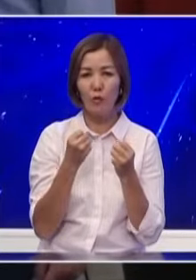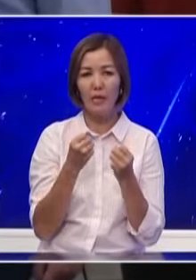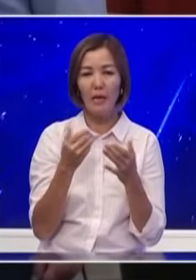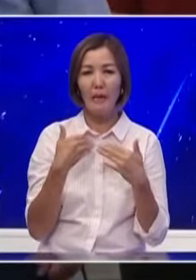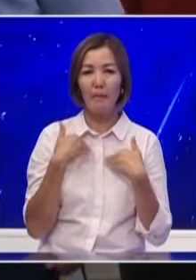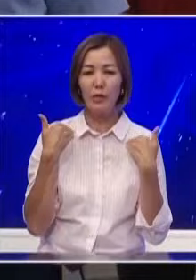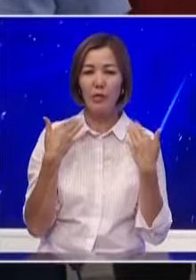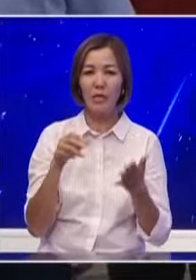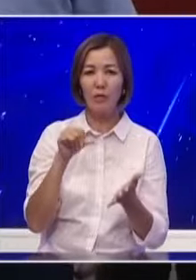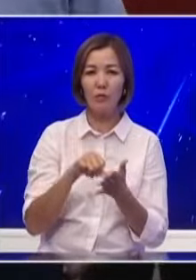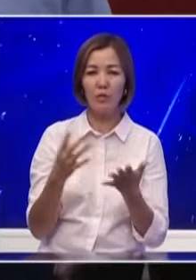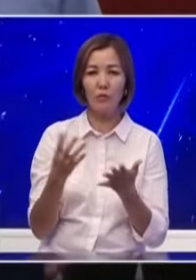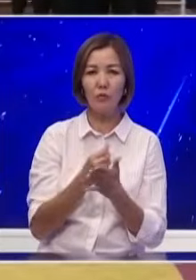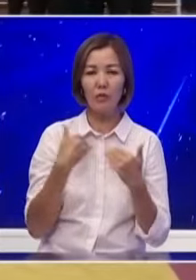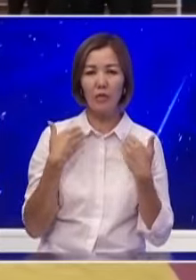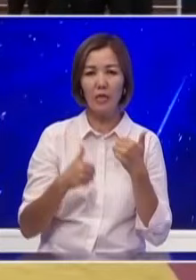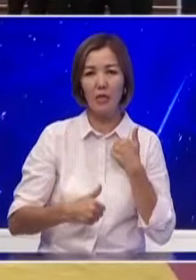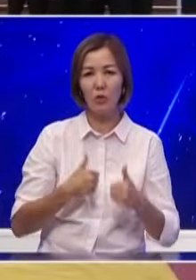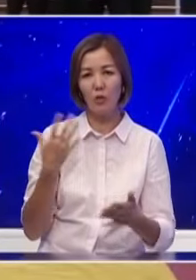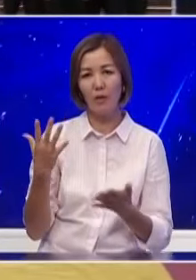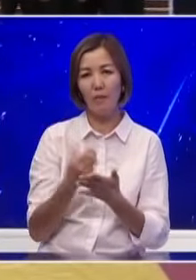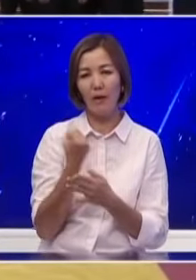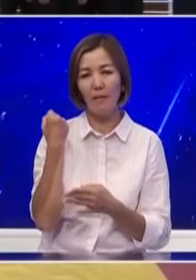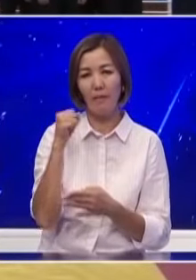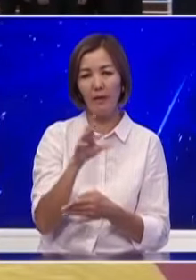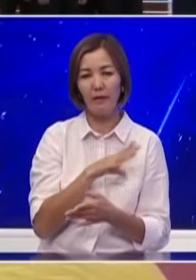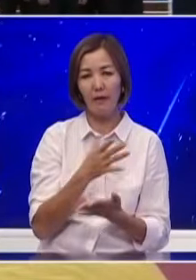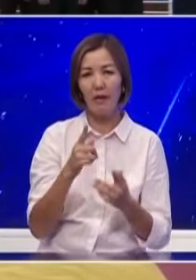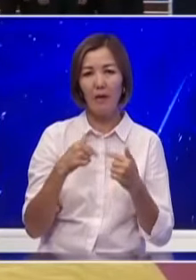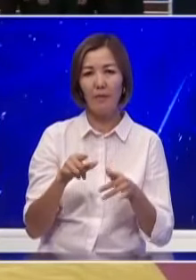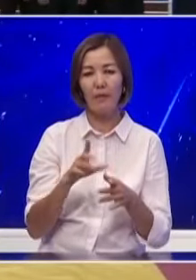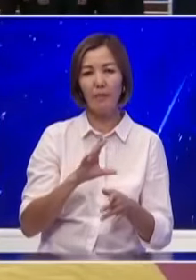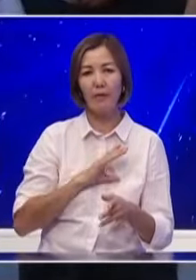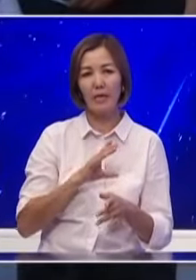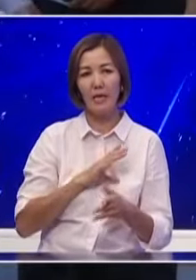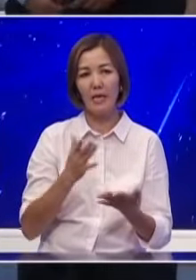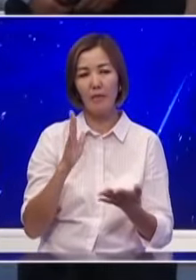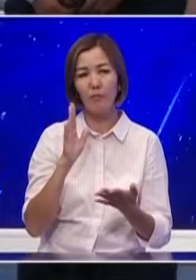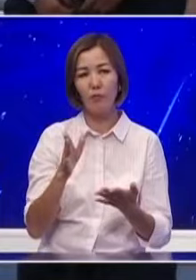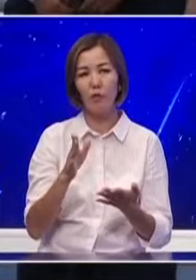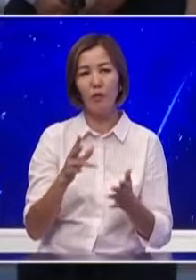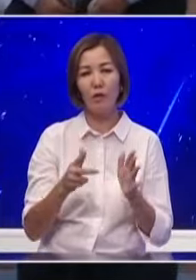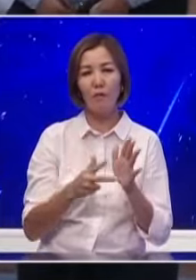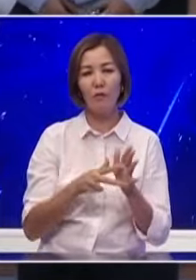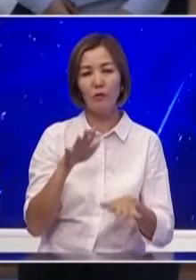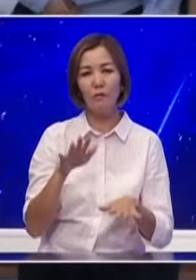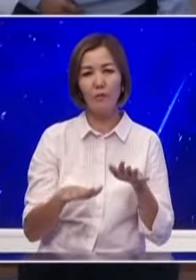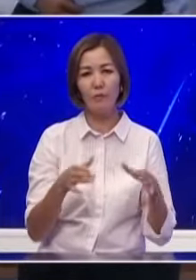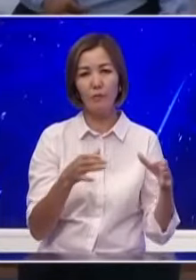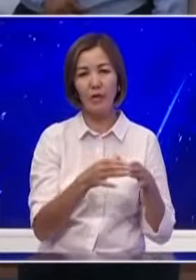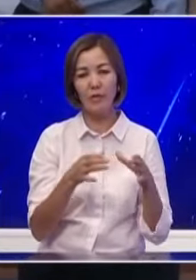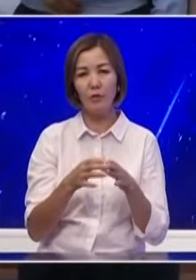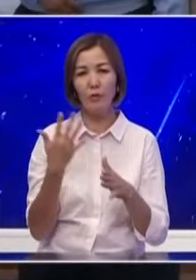пожелали участникам удачи и достойных побед. По словам организаторов, медали разыгрываются в 8 весовых категориях